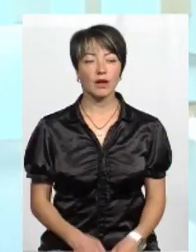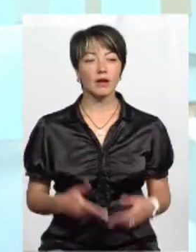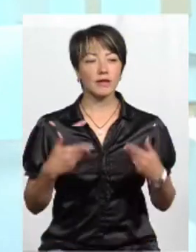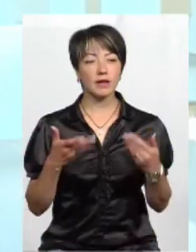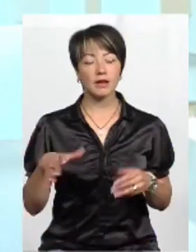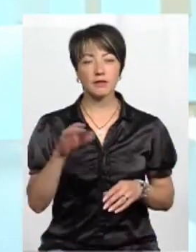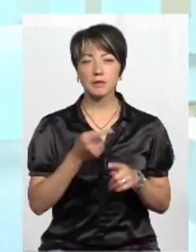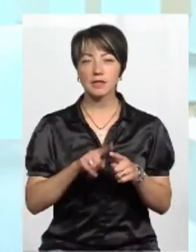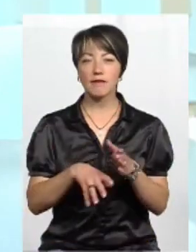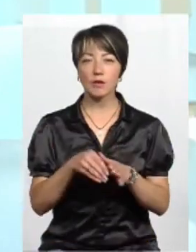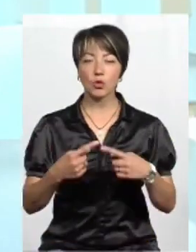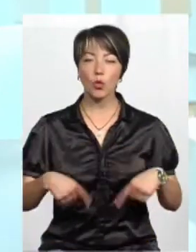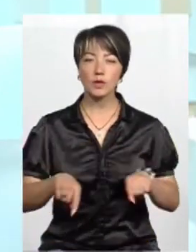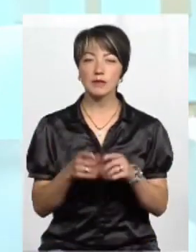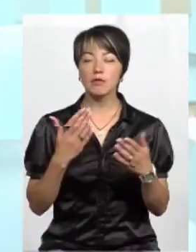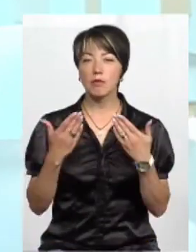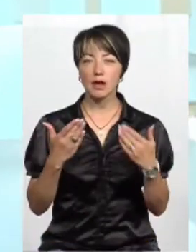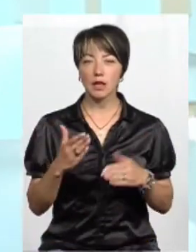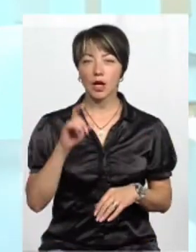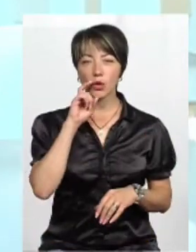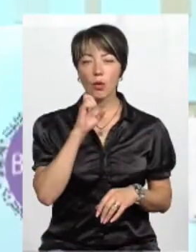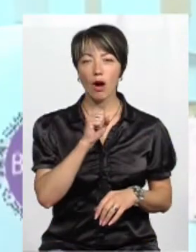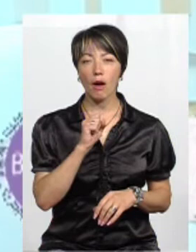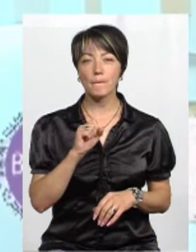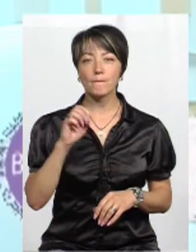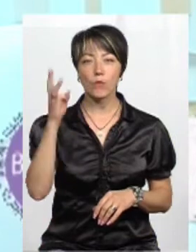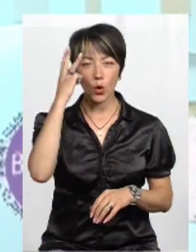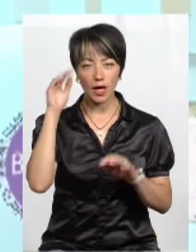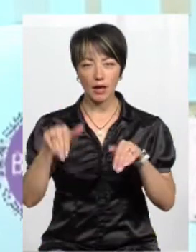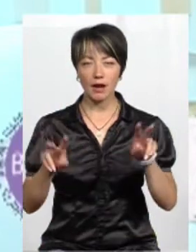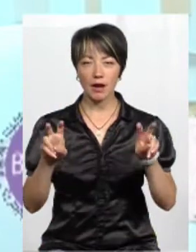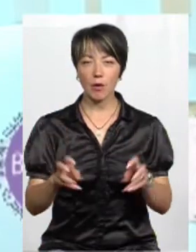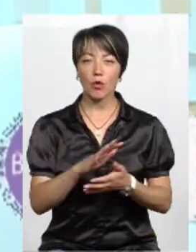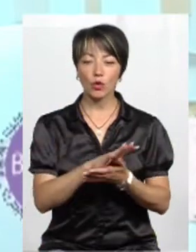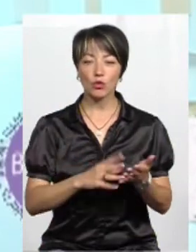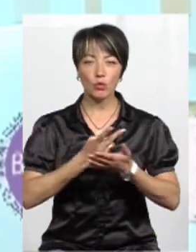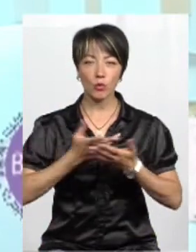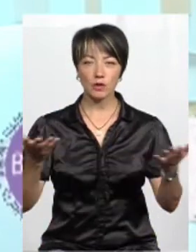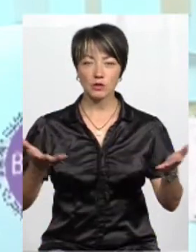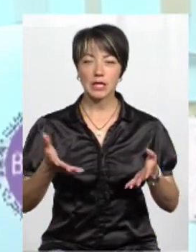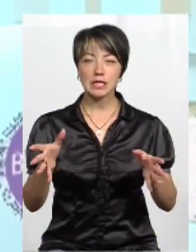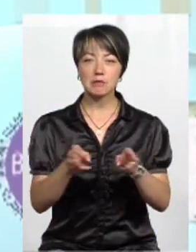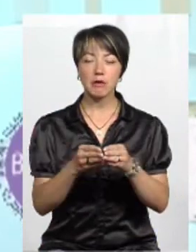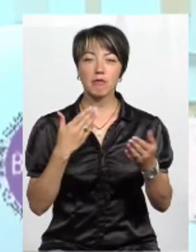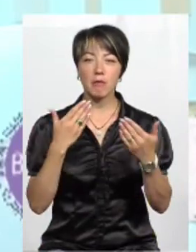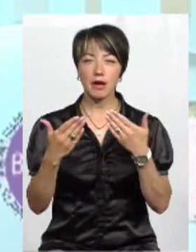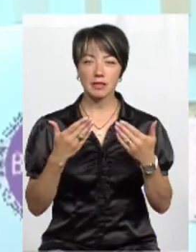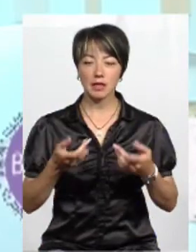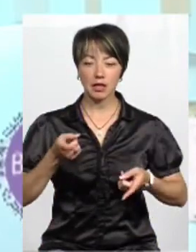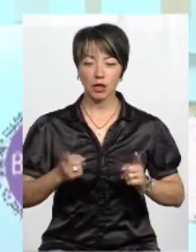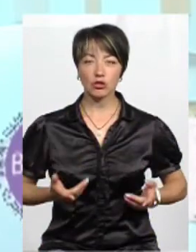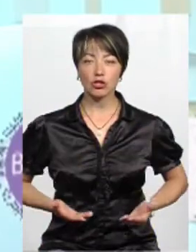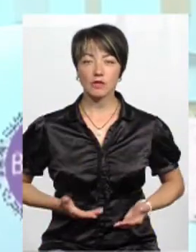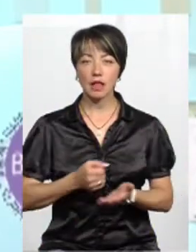Вітання всім. Це виборчий округ співбесіда на ЮА Поділля. Продовжуємо публічні співбесіди наживо із кандидатами у